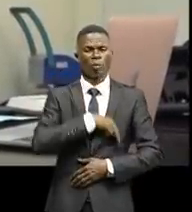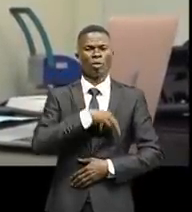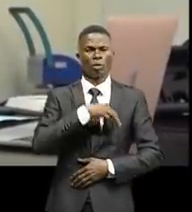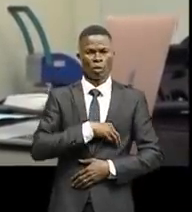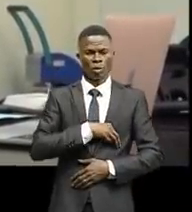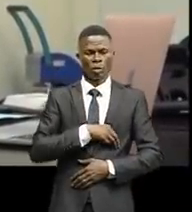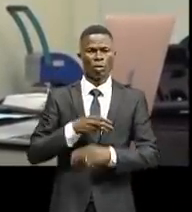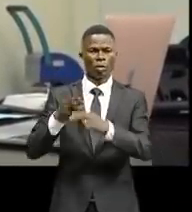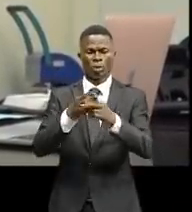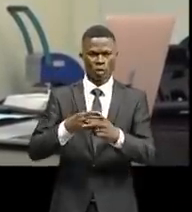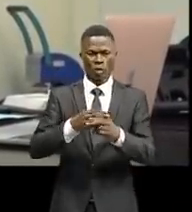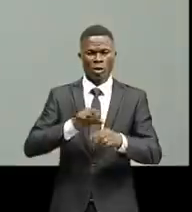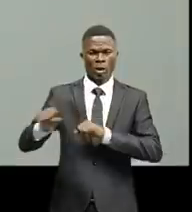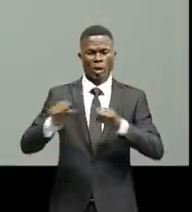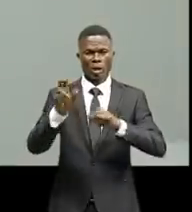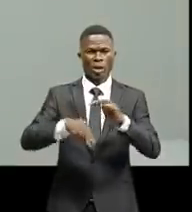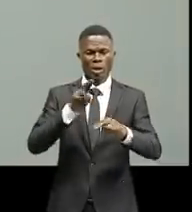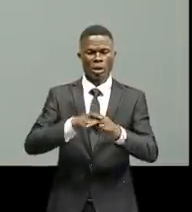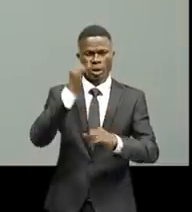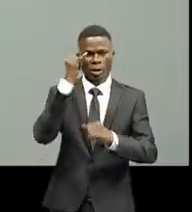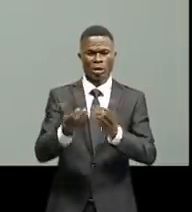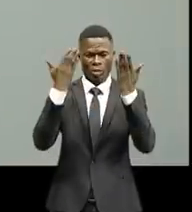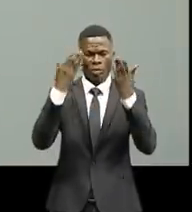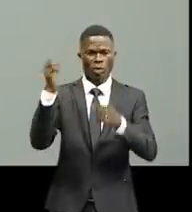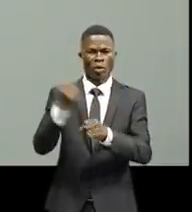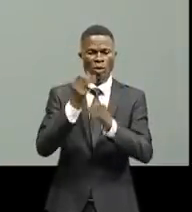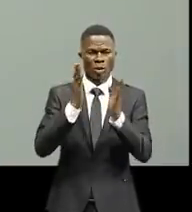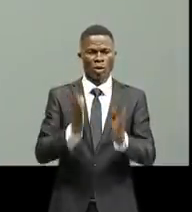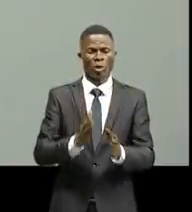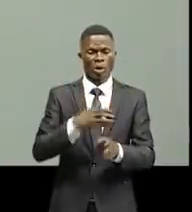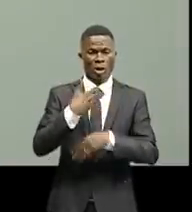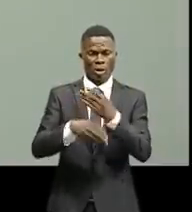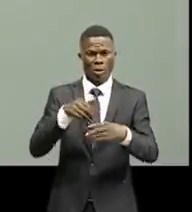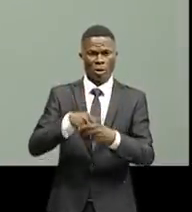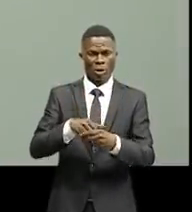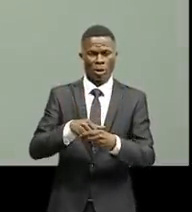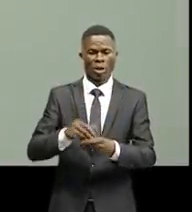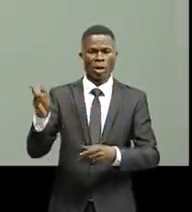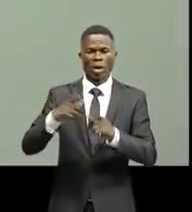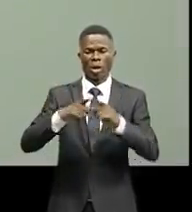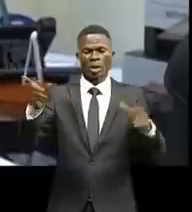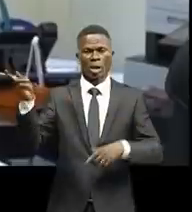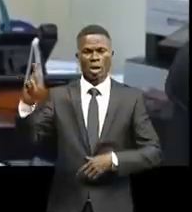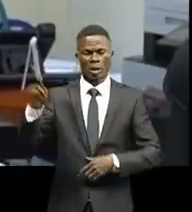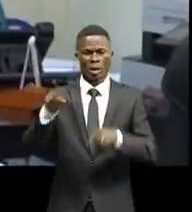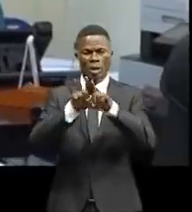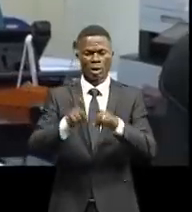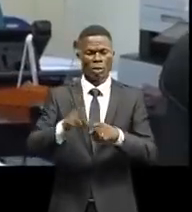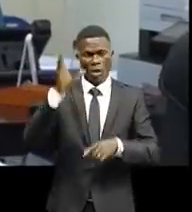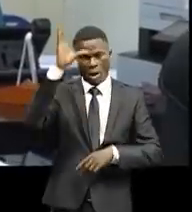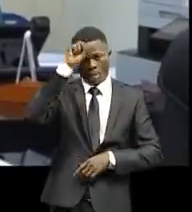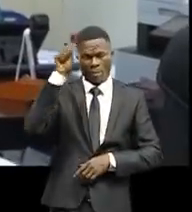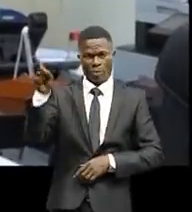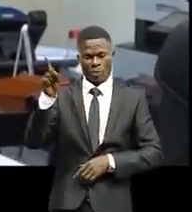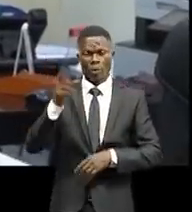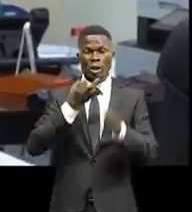de supervision de l'examen national de fin d'études professionnelles effectués dans le Grand Kasaï et dans les Grands Bandung.